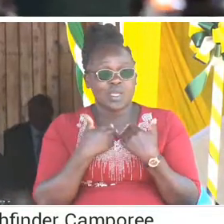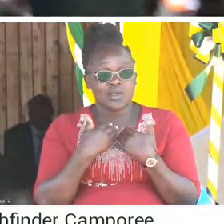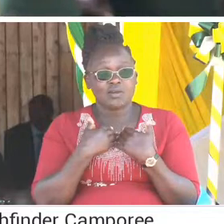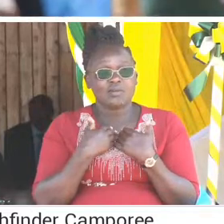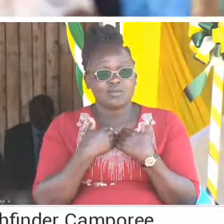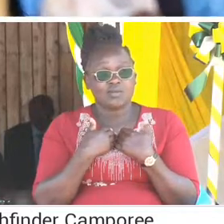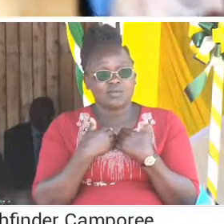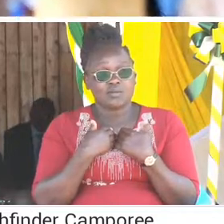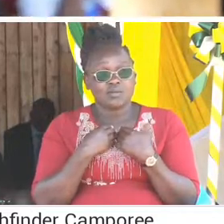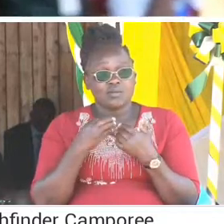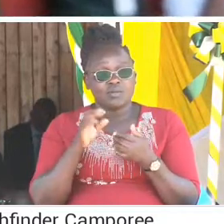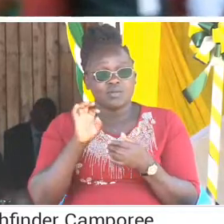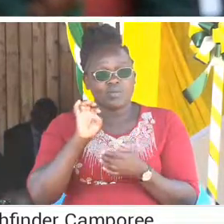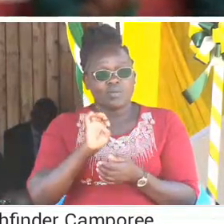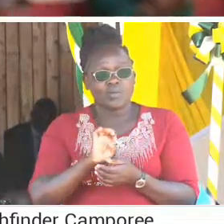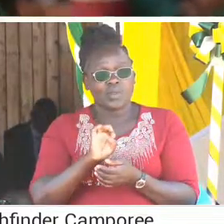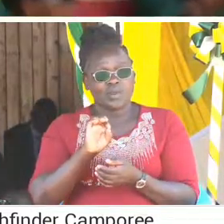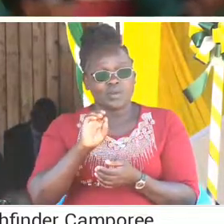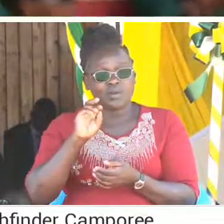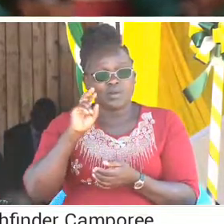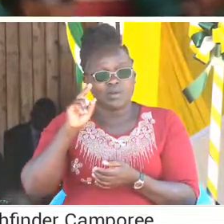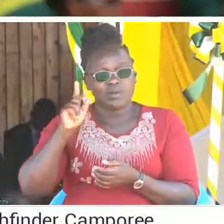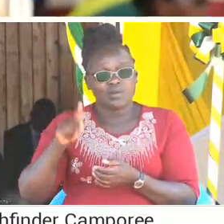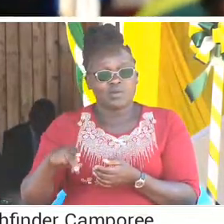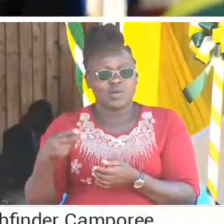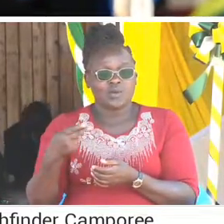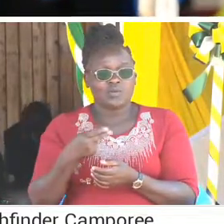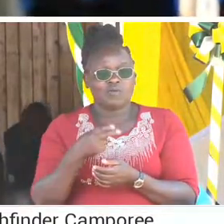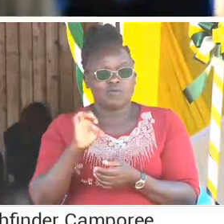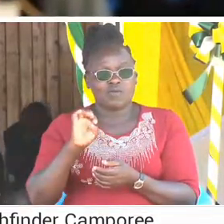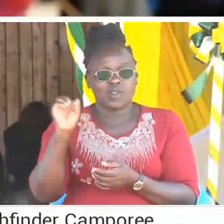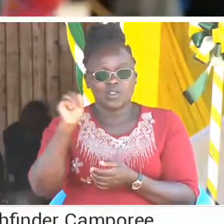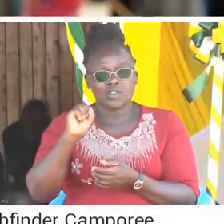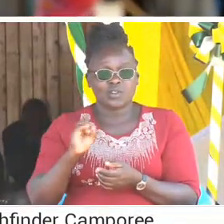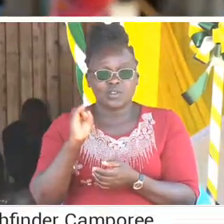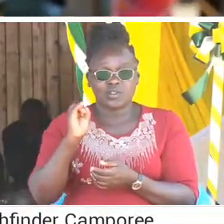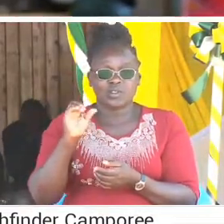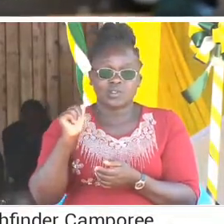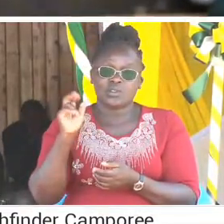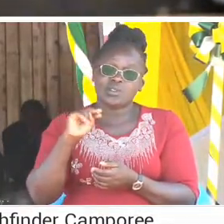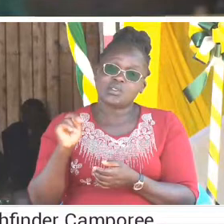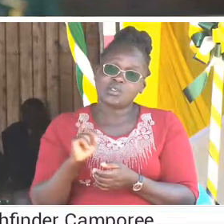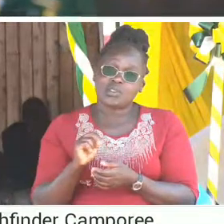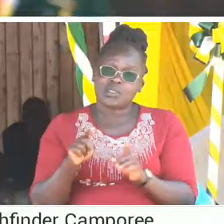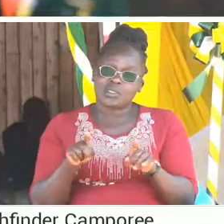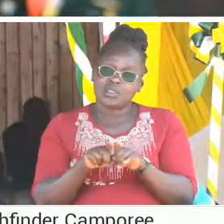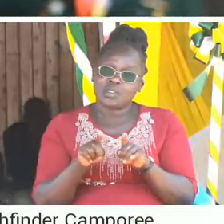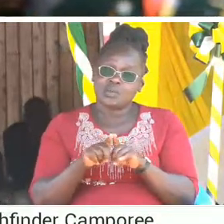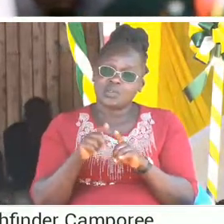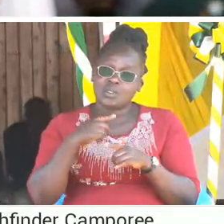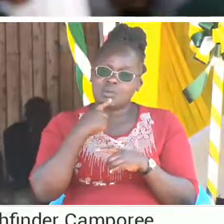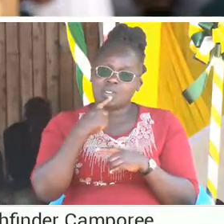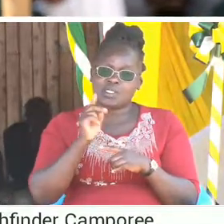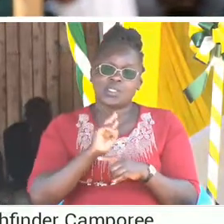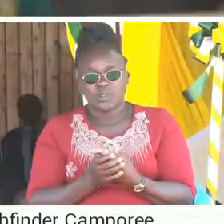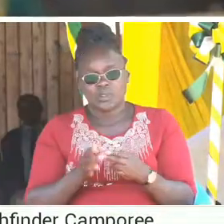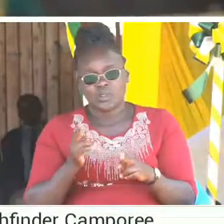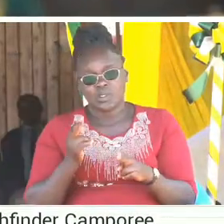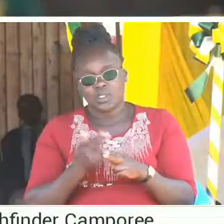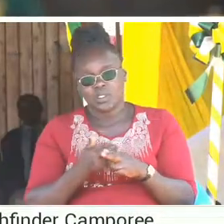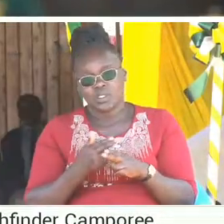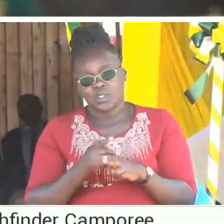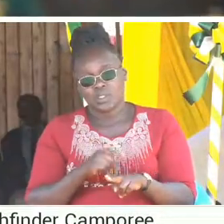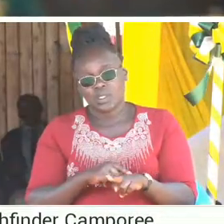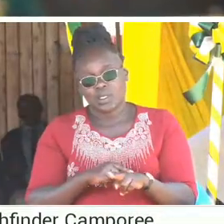Kula wa Efeso na lenyewe linatuambia ahadi ipo. Jamani Bwana asifiwe. Hii ni ahadi. Lakini leo ninatamani